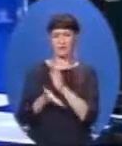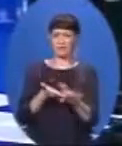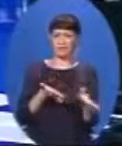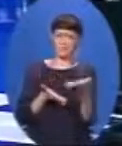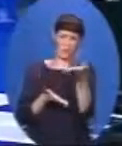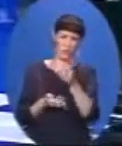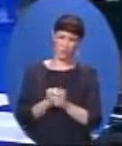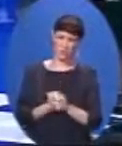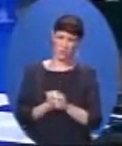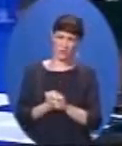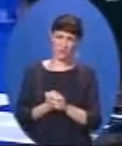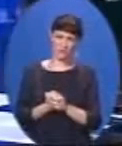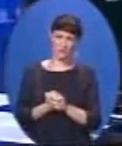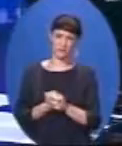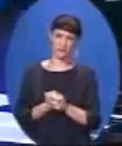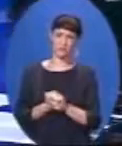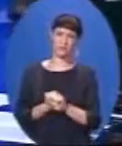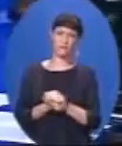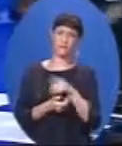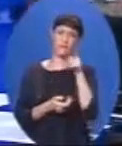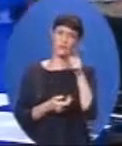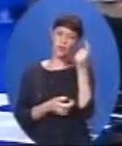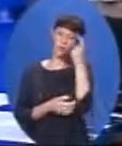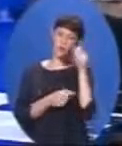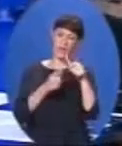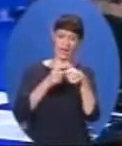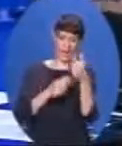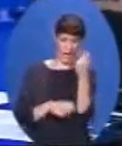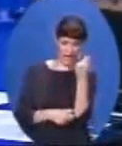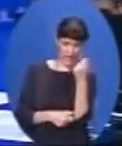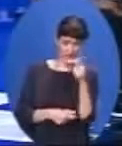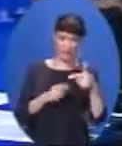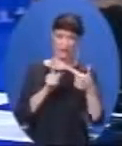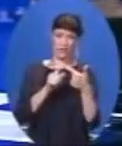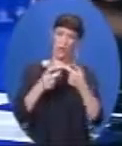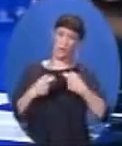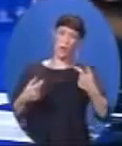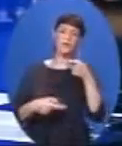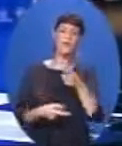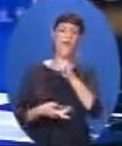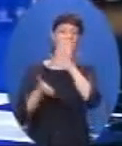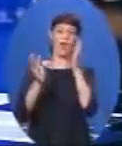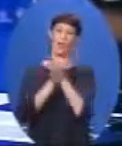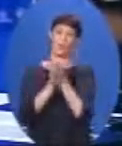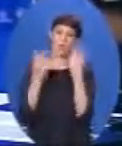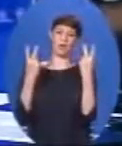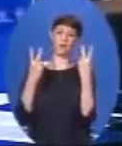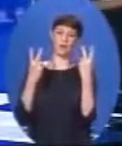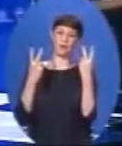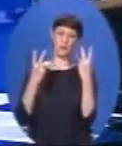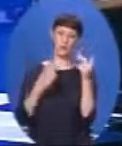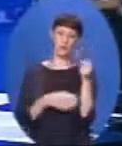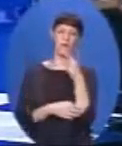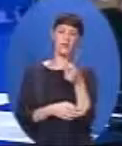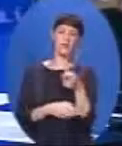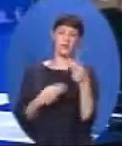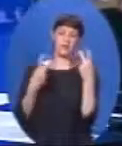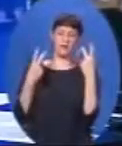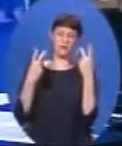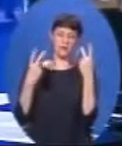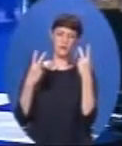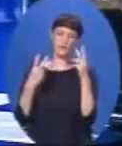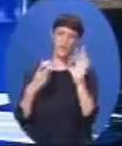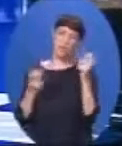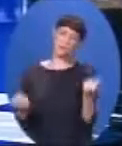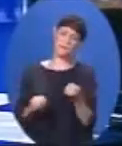זה לא כסף. כן, אתה אצלך הכסף ולמכור זה חזות הכל. לא, אצל מי שמוכר הוא